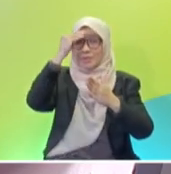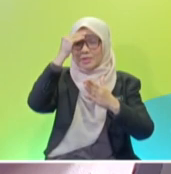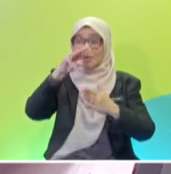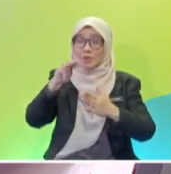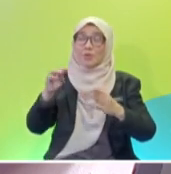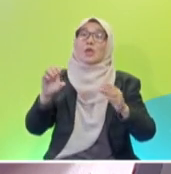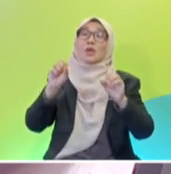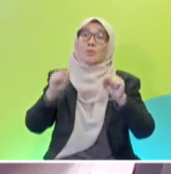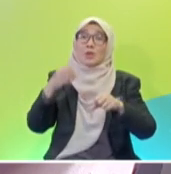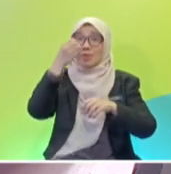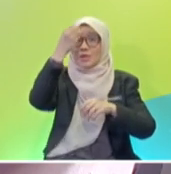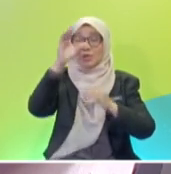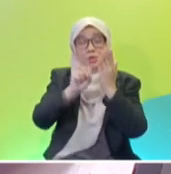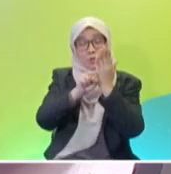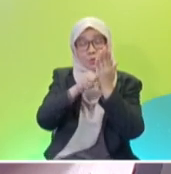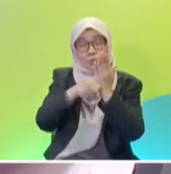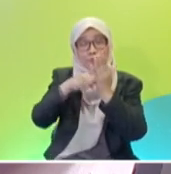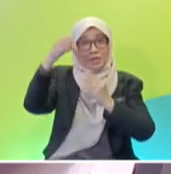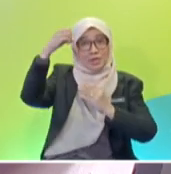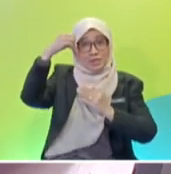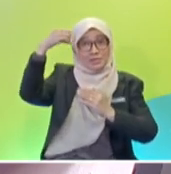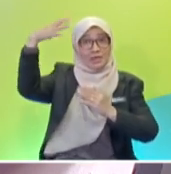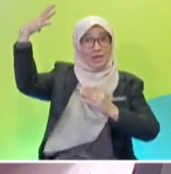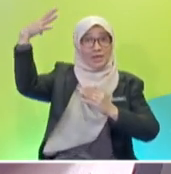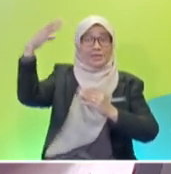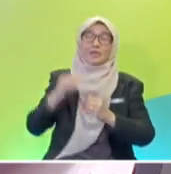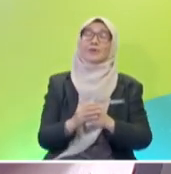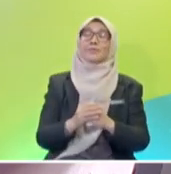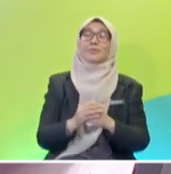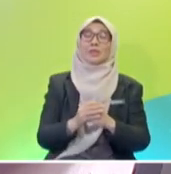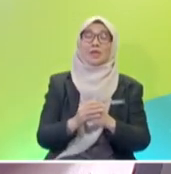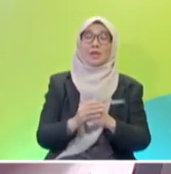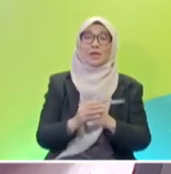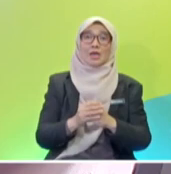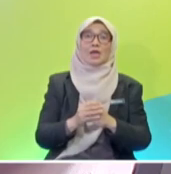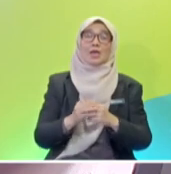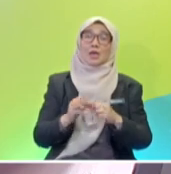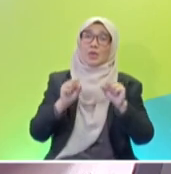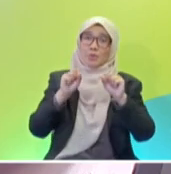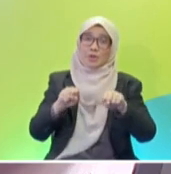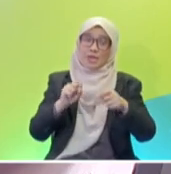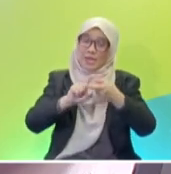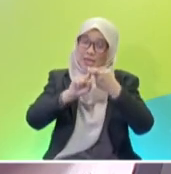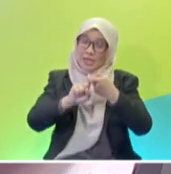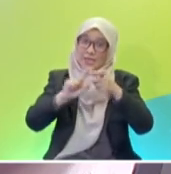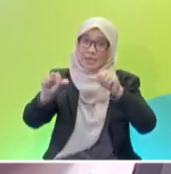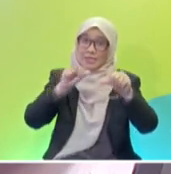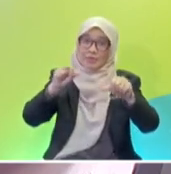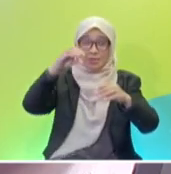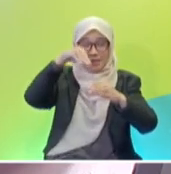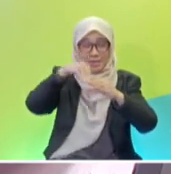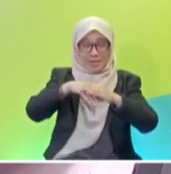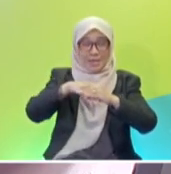sumber cahaya, dapat mengaitkan aktiviti di dalam terang dan dalam gelap dan memberi